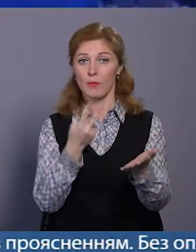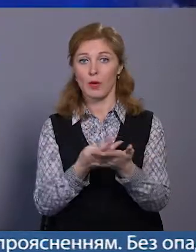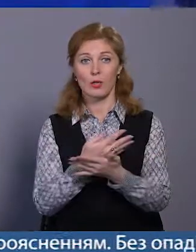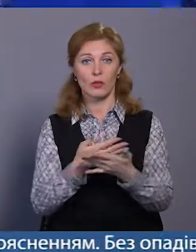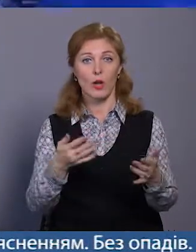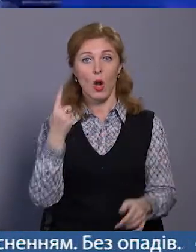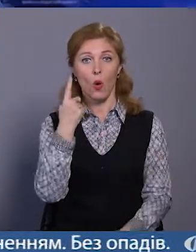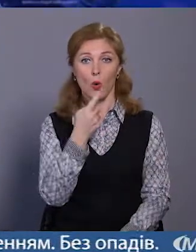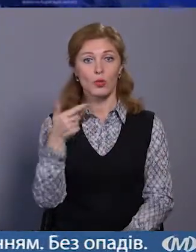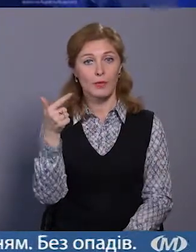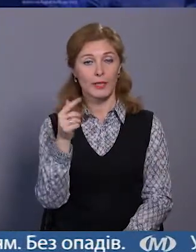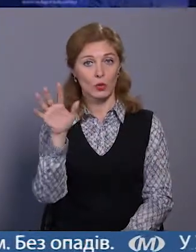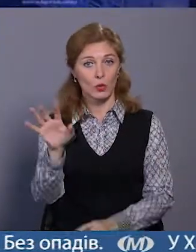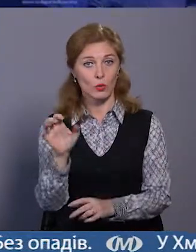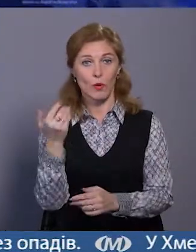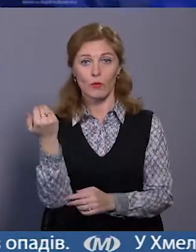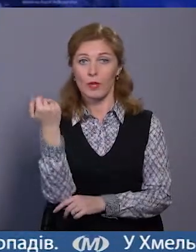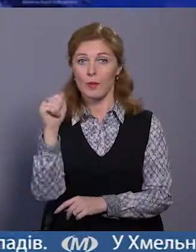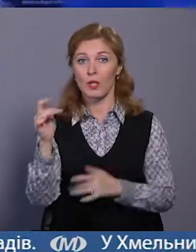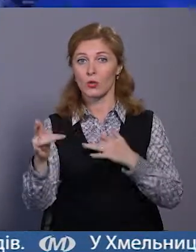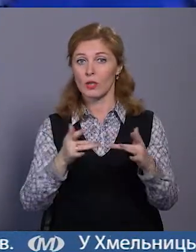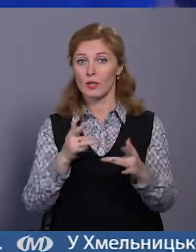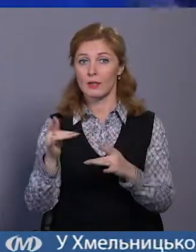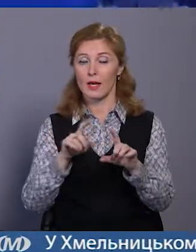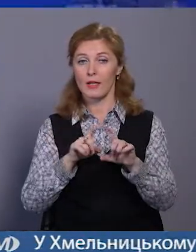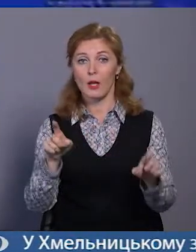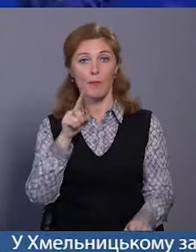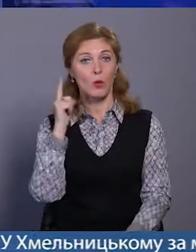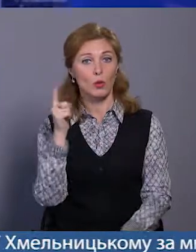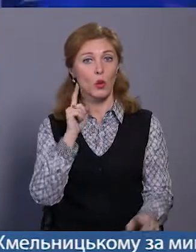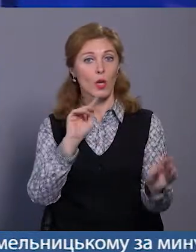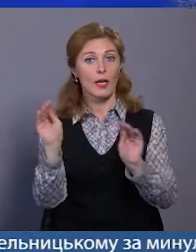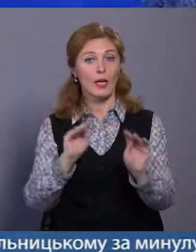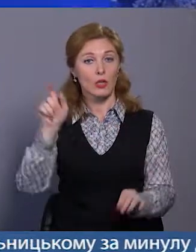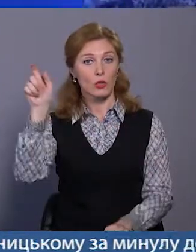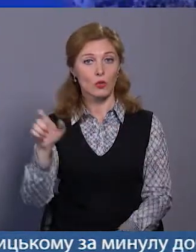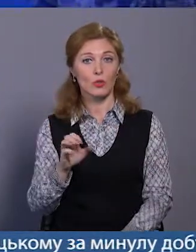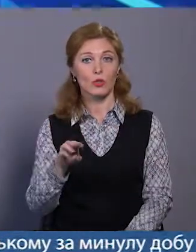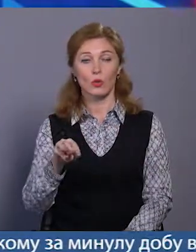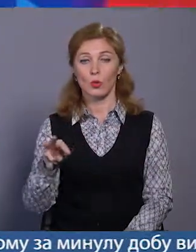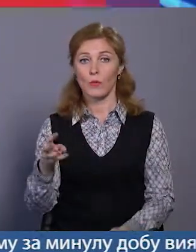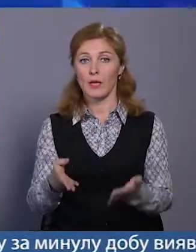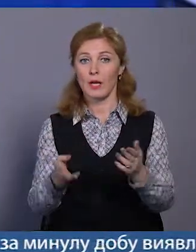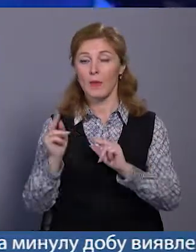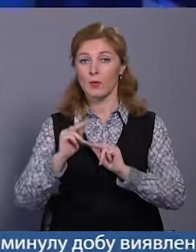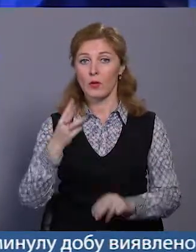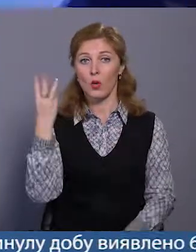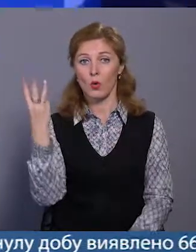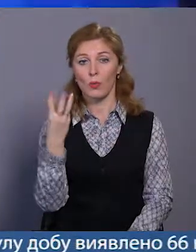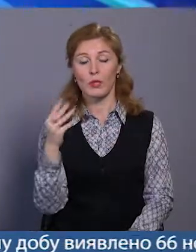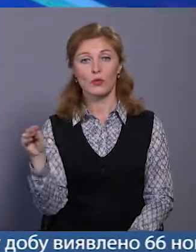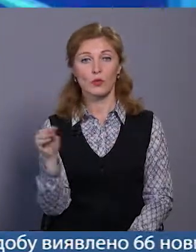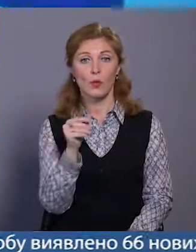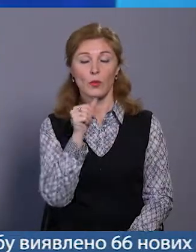блакитного собаки». Вона перемогла у театральній лабораторії молодої режисури «Струм», яка працювала у Хмельницькому в